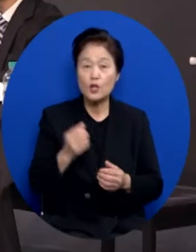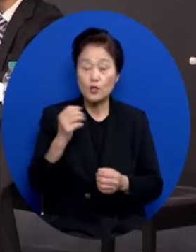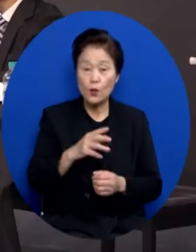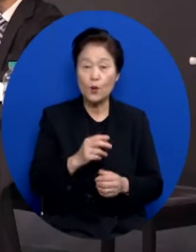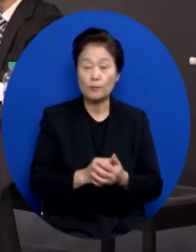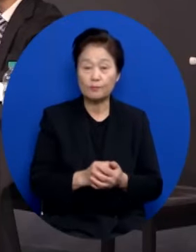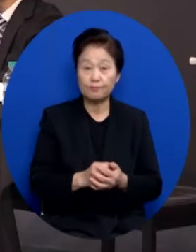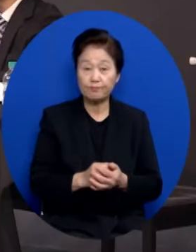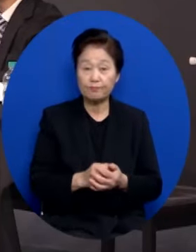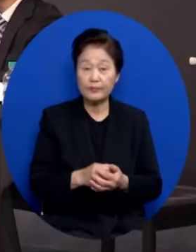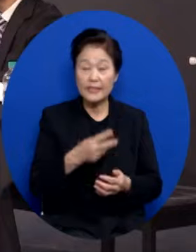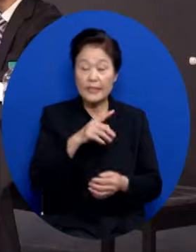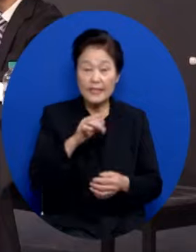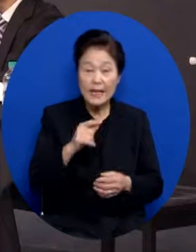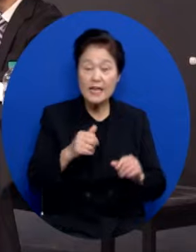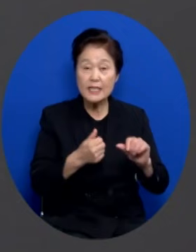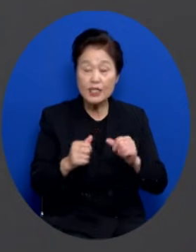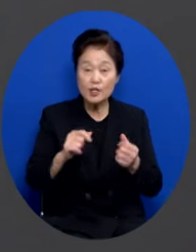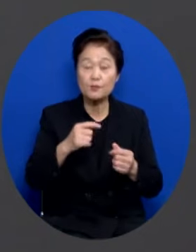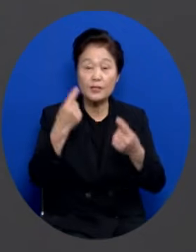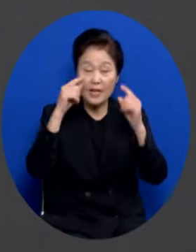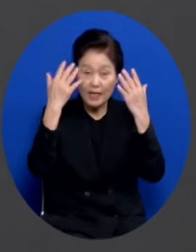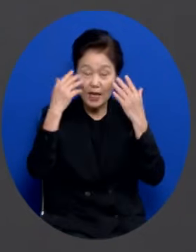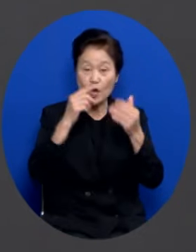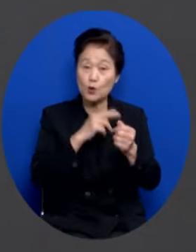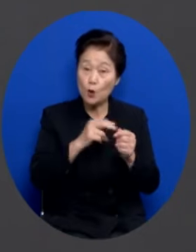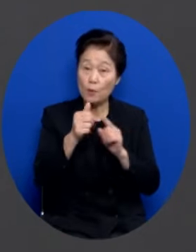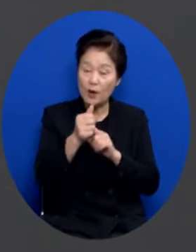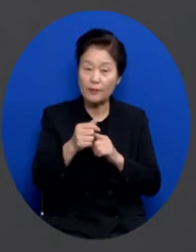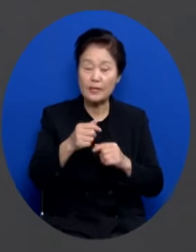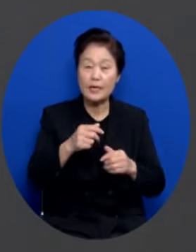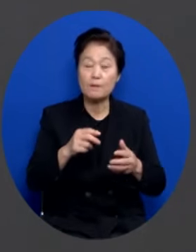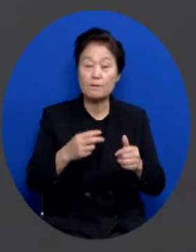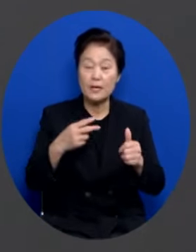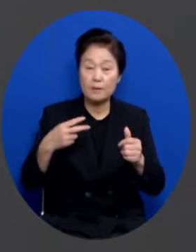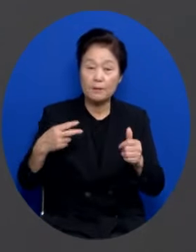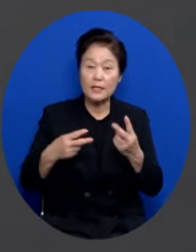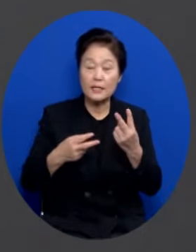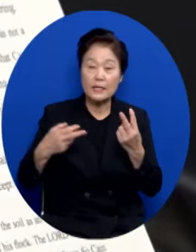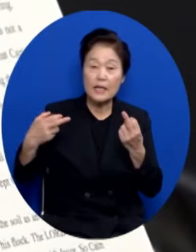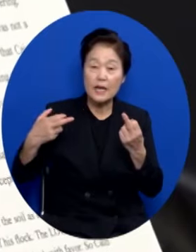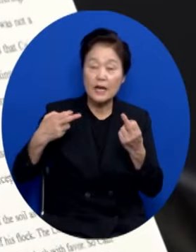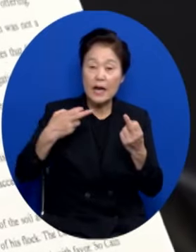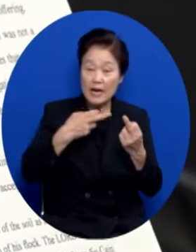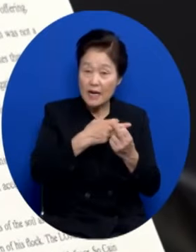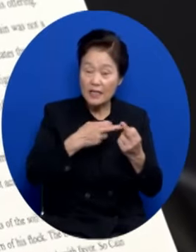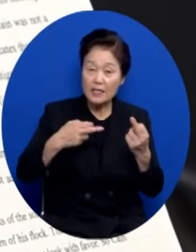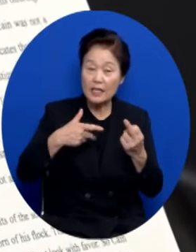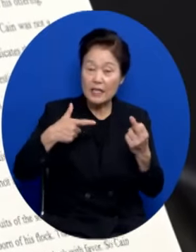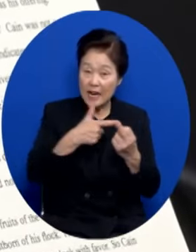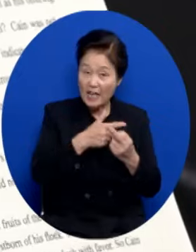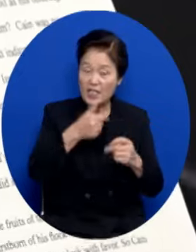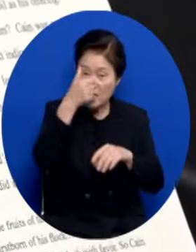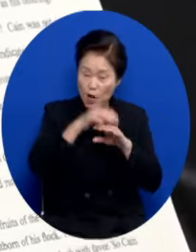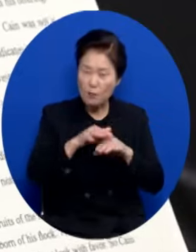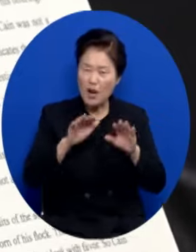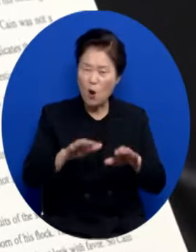달라스 침례대학교 존 최 교수는 가인의 예배가 오늘날에도 드려지고 있다면을 주제로 발제했습니다.